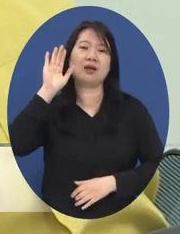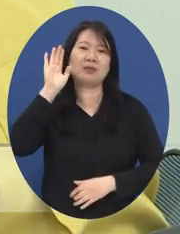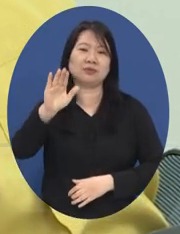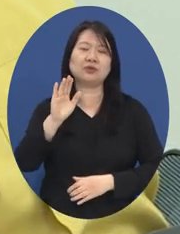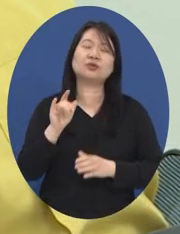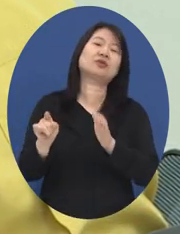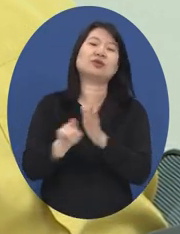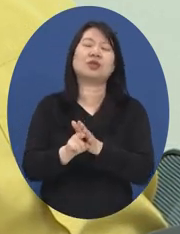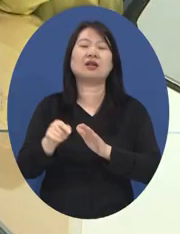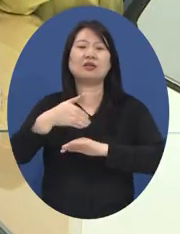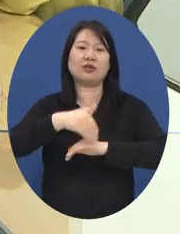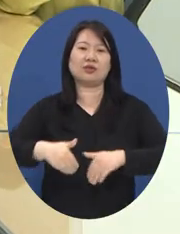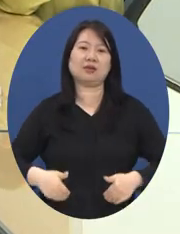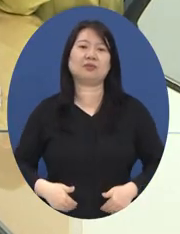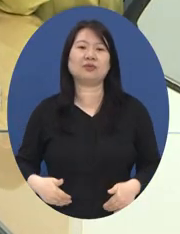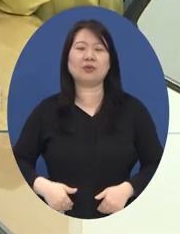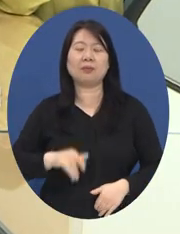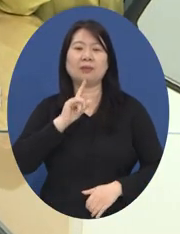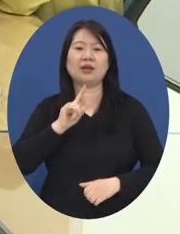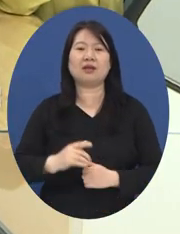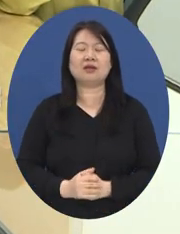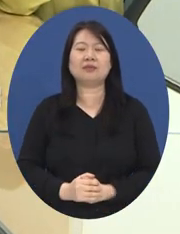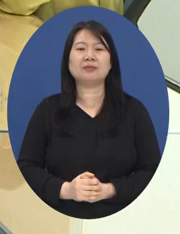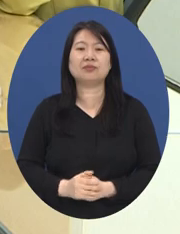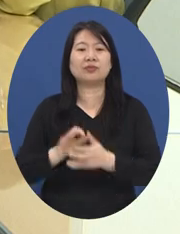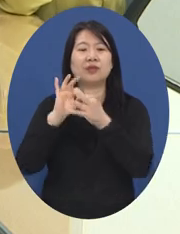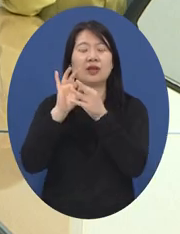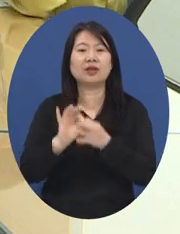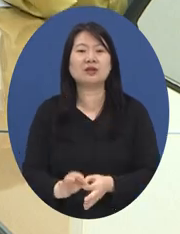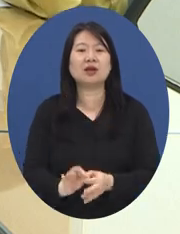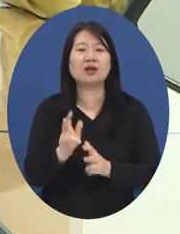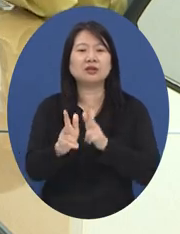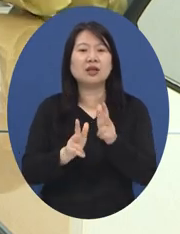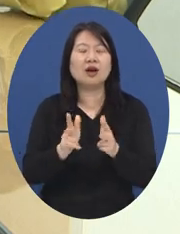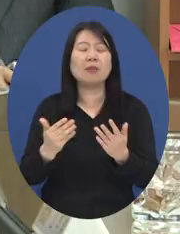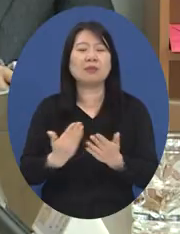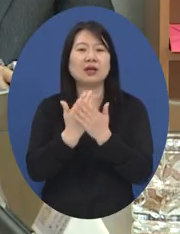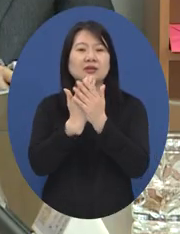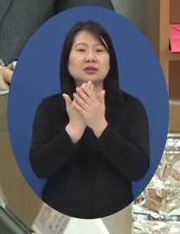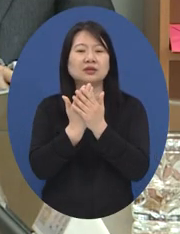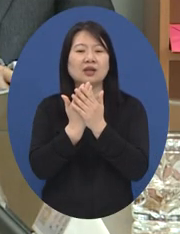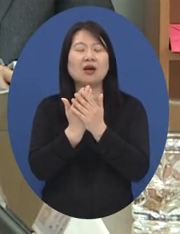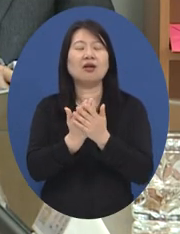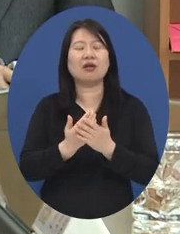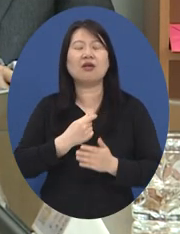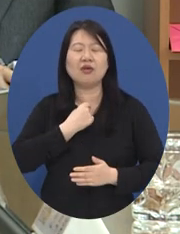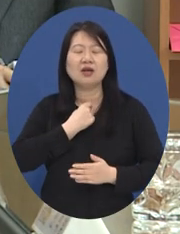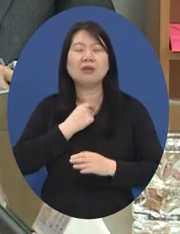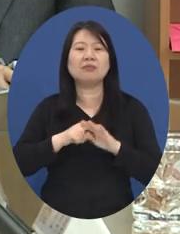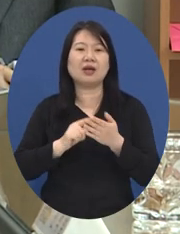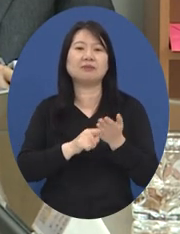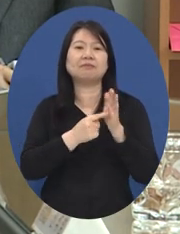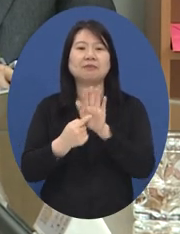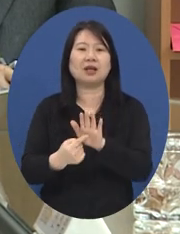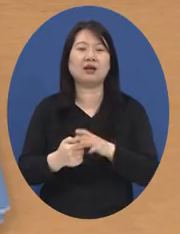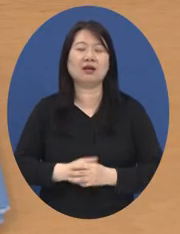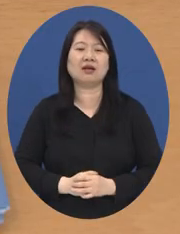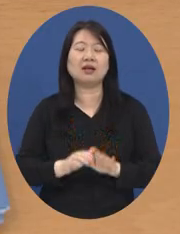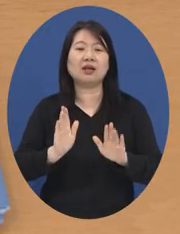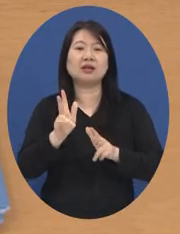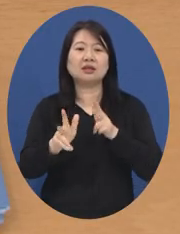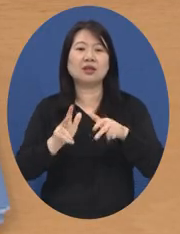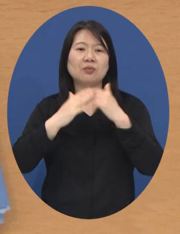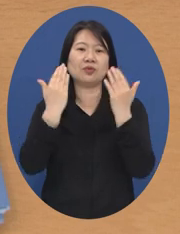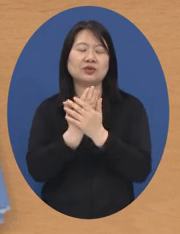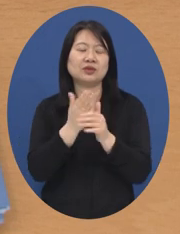위해 설계를 해나가자고 했습니다. 계속해서 사업을 발전시켜 나갈 뜻을 밝힌 겁니다. 이번